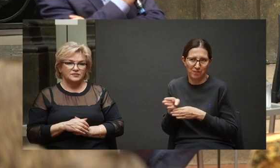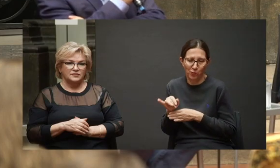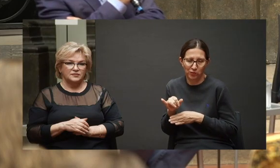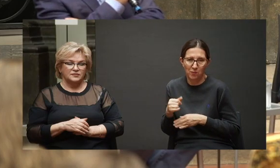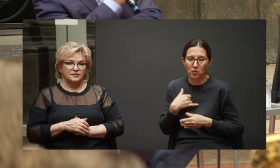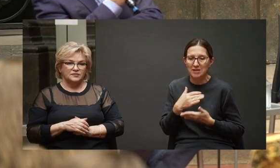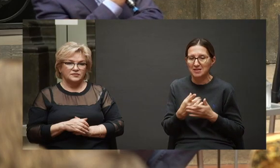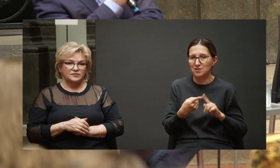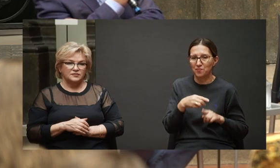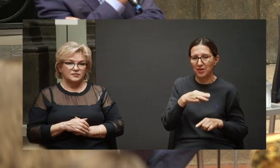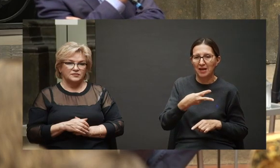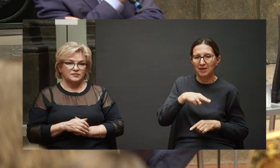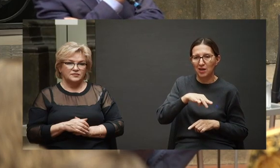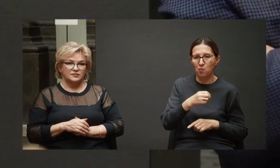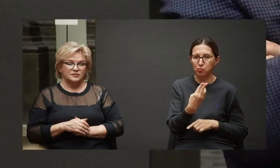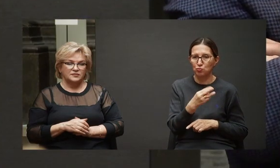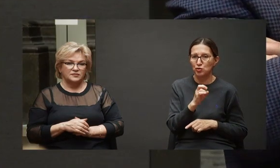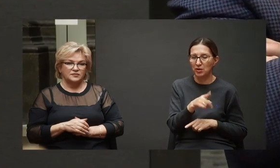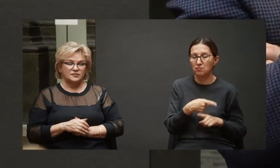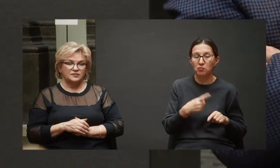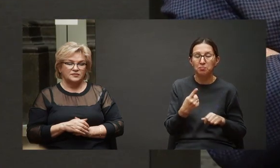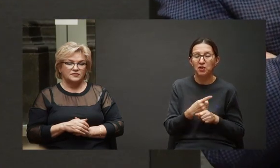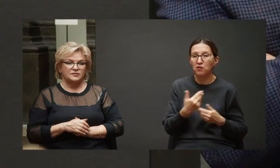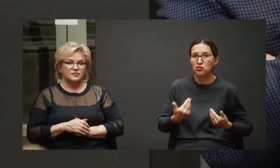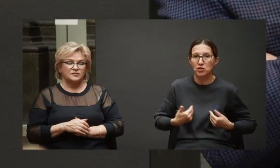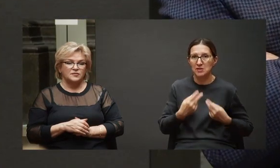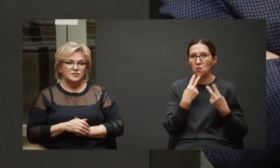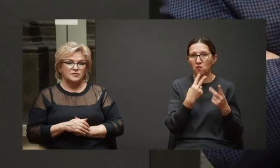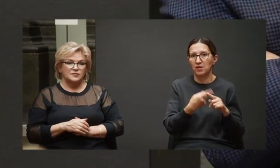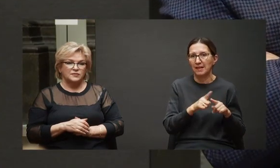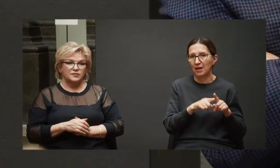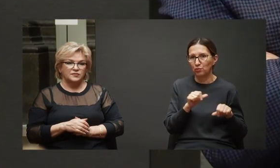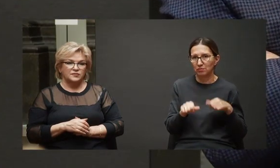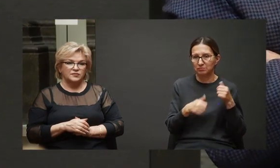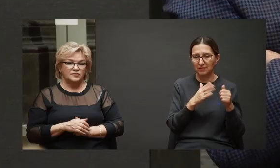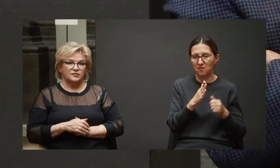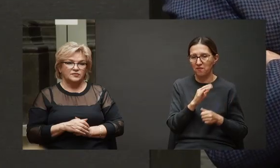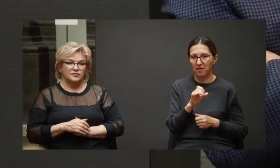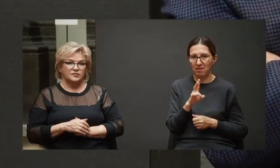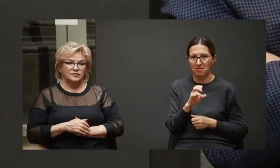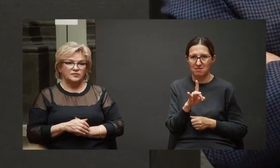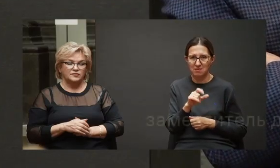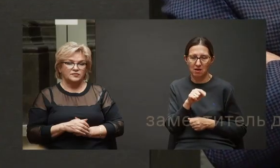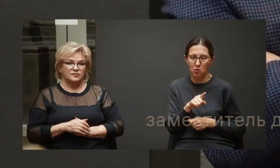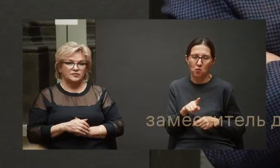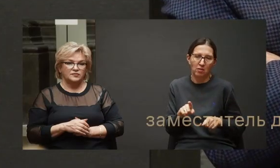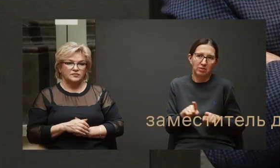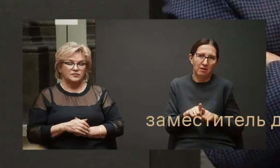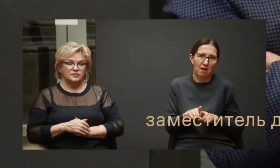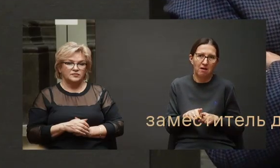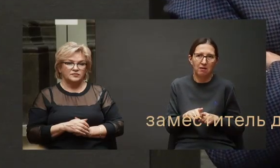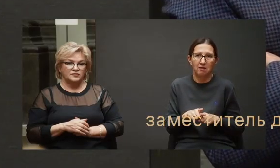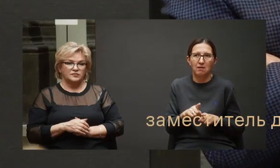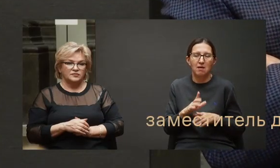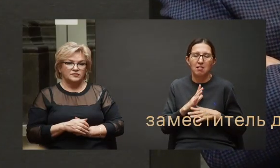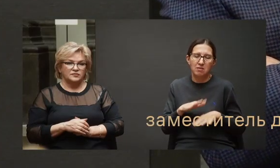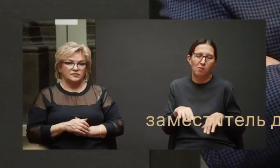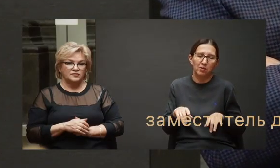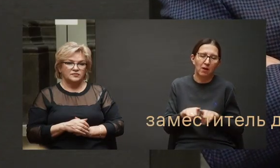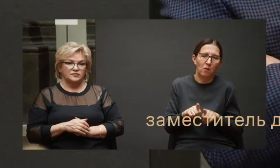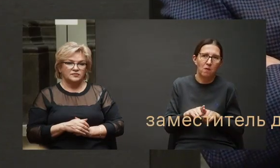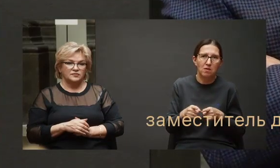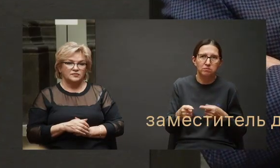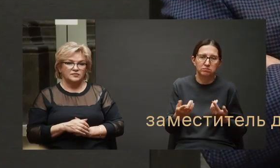есть Тяпушкин, который ее впервые в жизни увидел, и он не был так особо пострадавшим по учебной части,